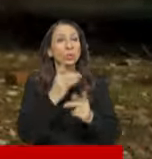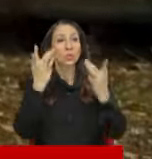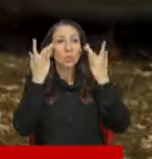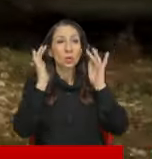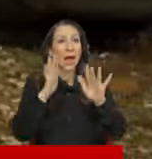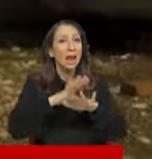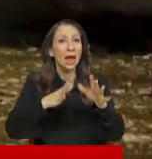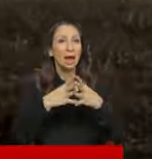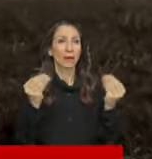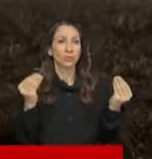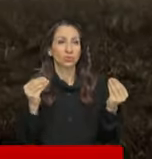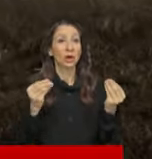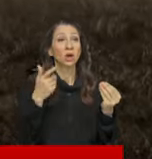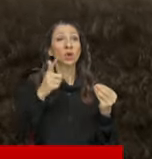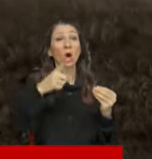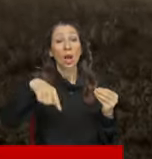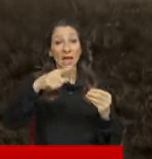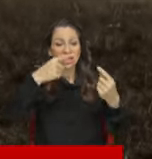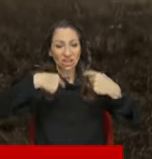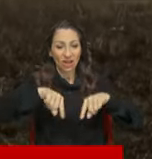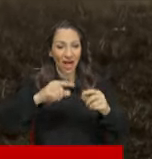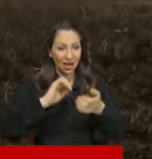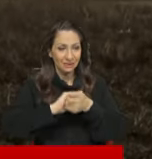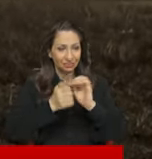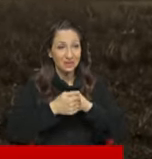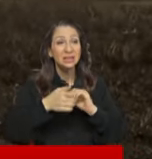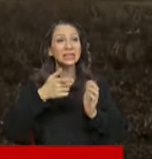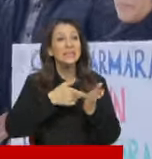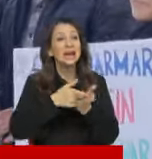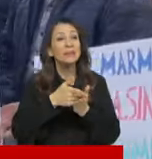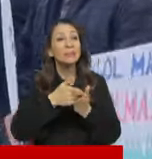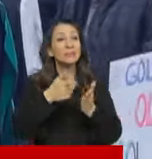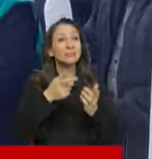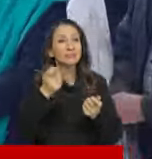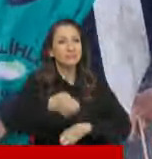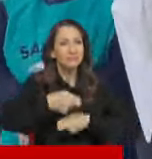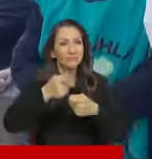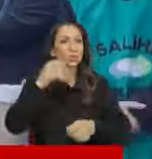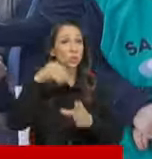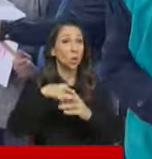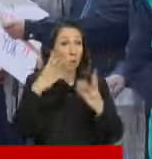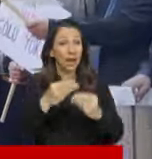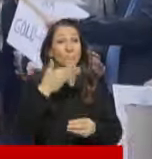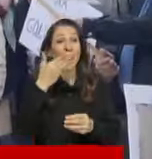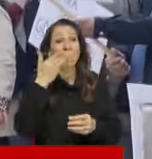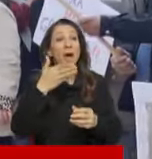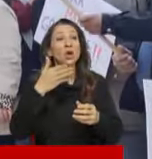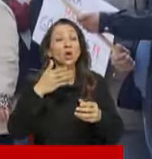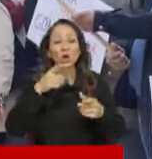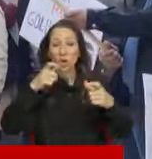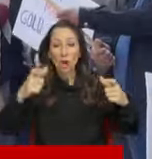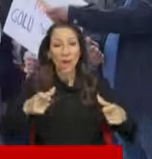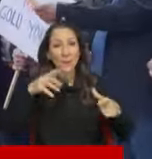kültürel Yapı yok olacak köylüler ve çevre örgütleri göldeki tarım faaliyetlerinin sonlanmasını ve Marmara gölünü besleyen su